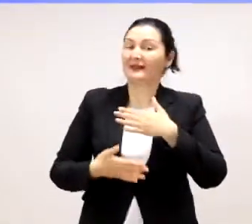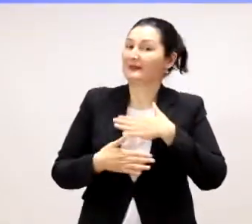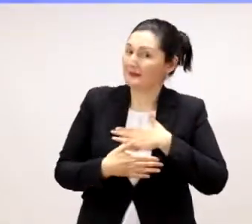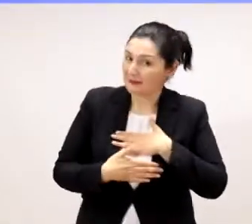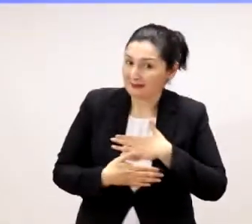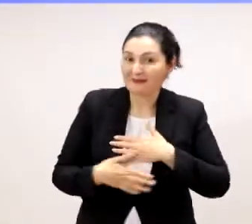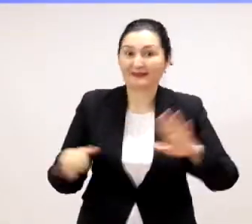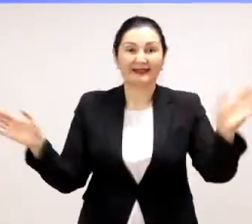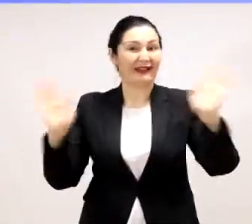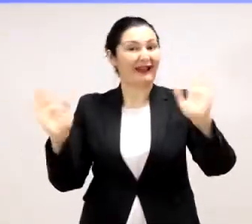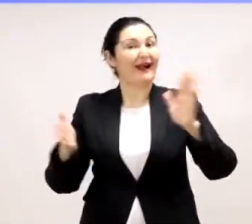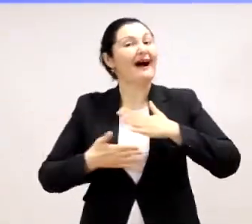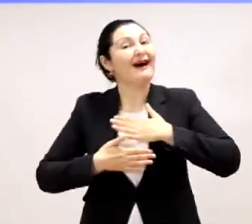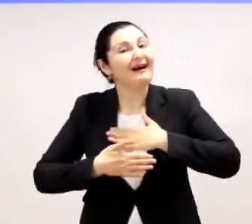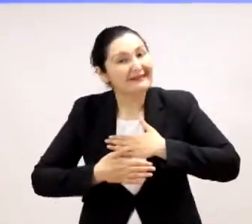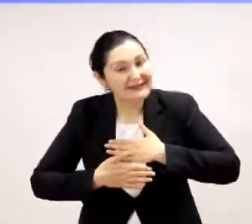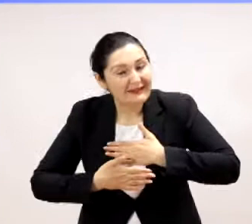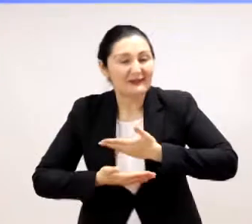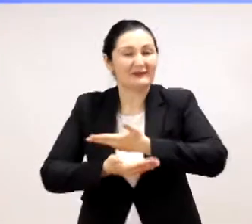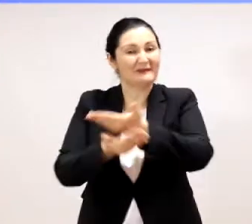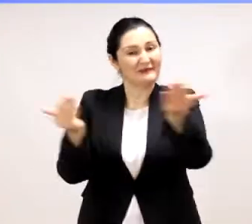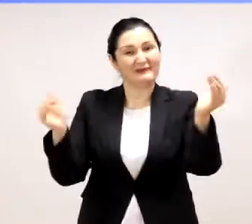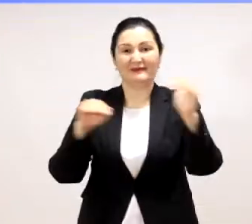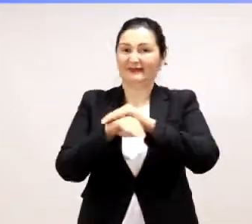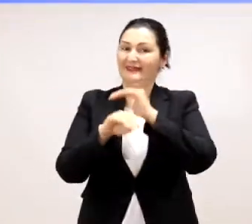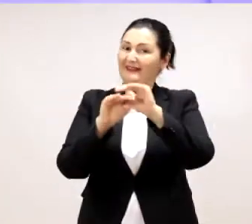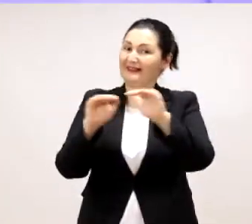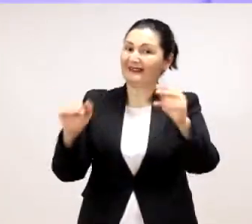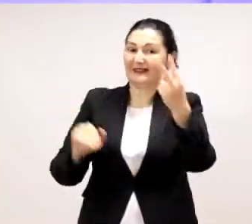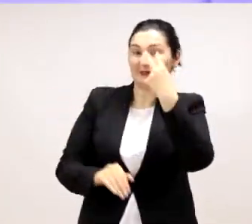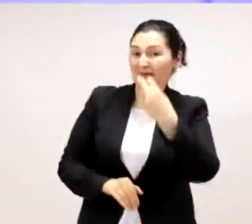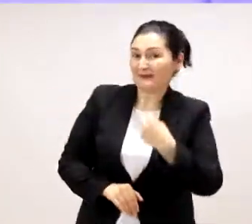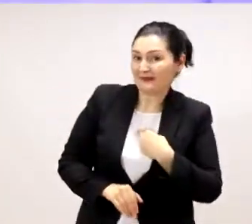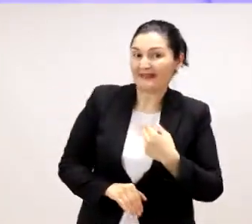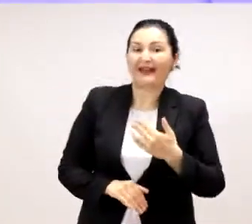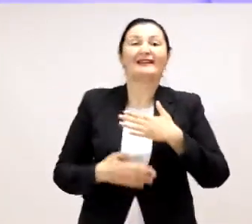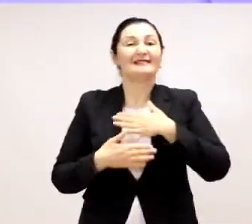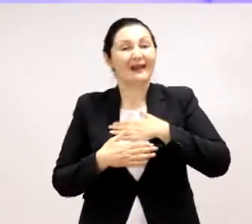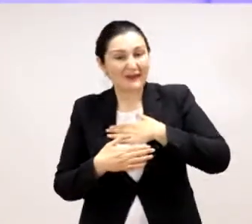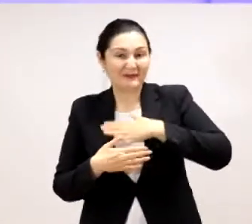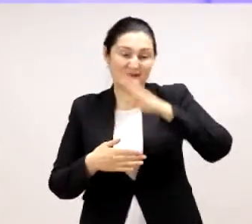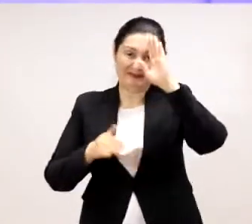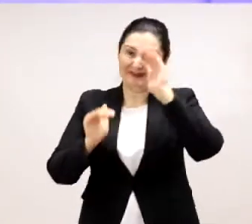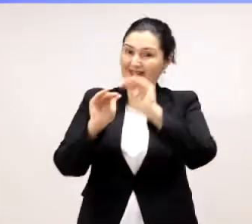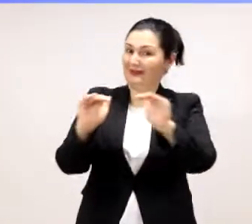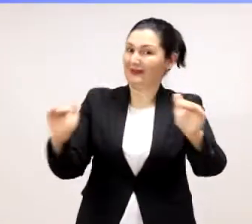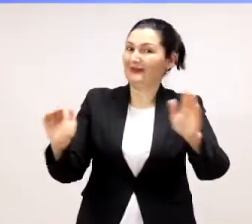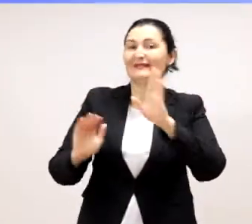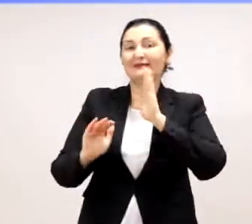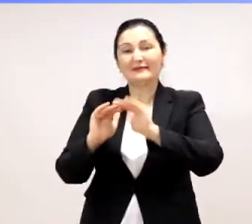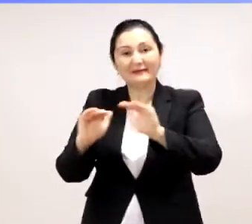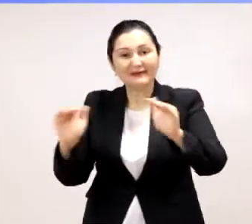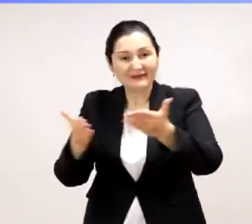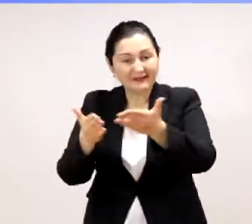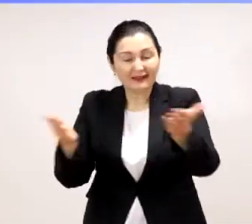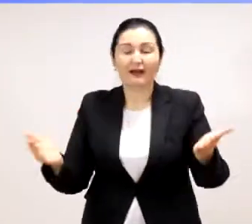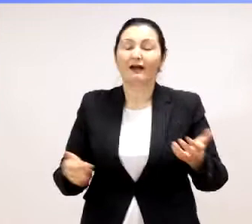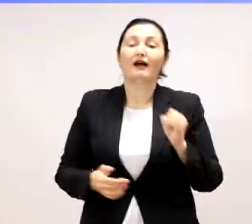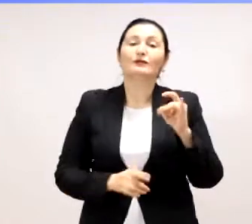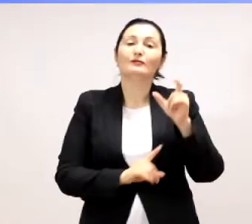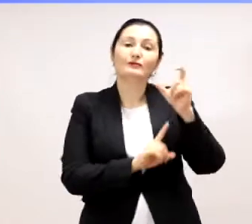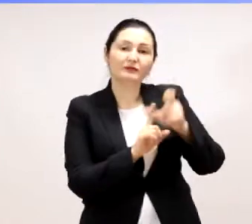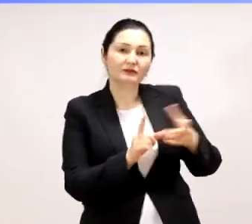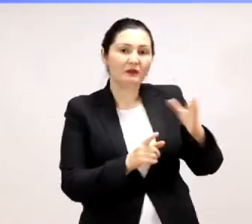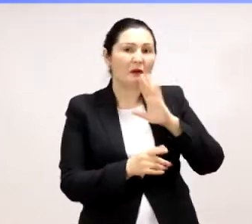شده است. از سلام تماشا بینانی عزیز. سلام بچه ها. عزیز جان، لابای